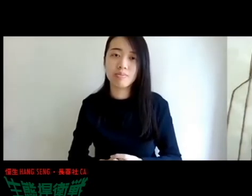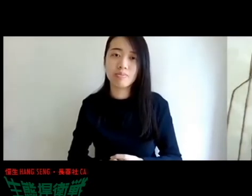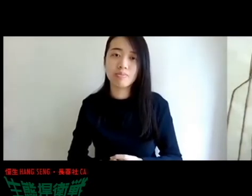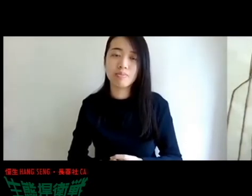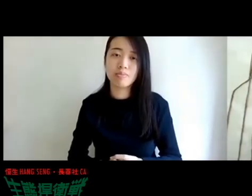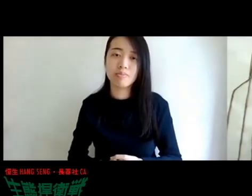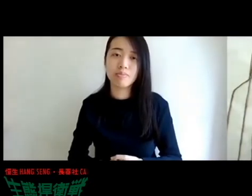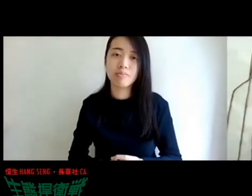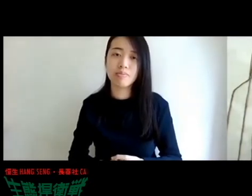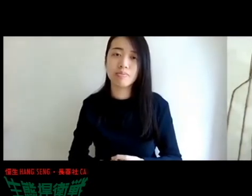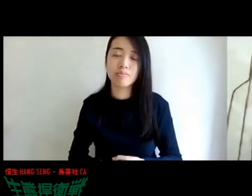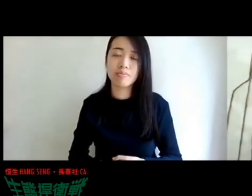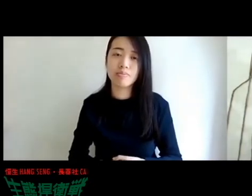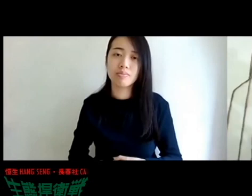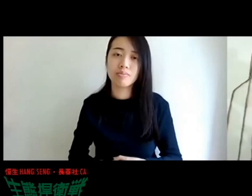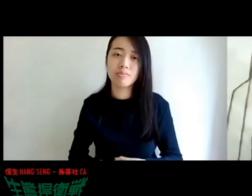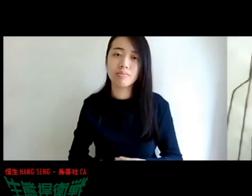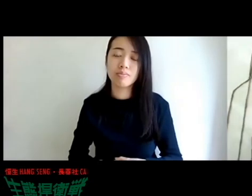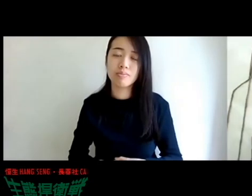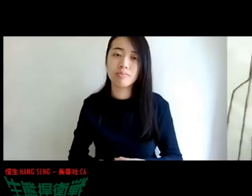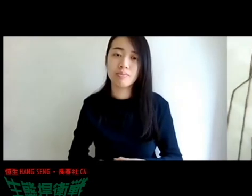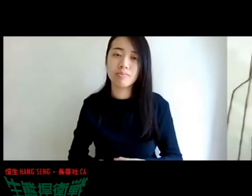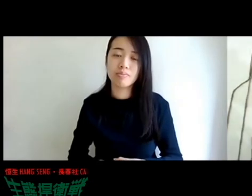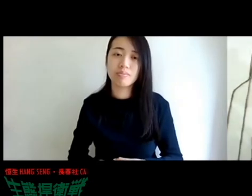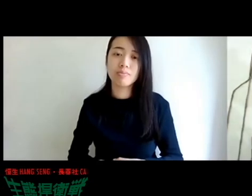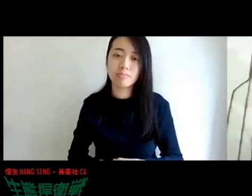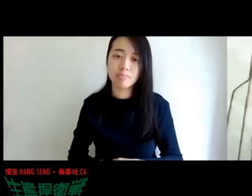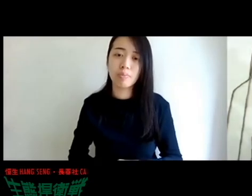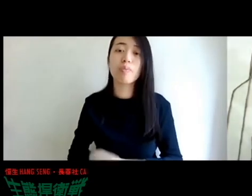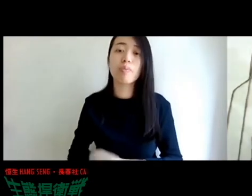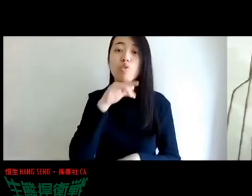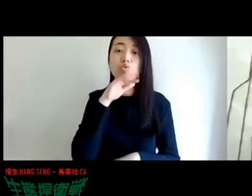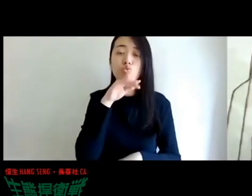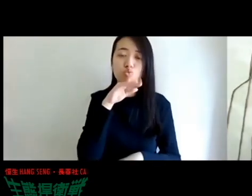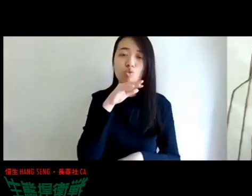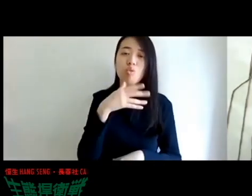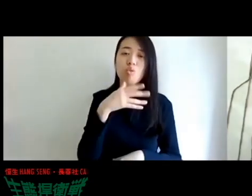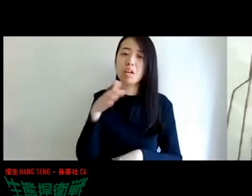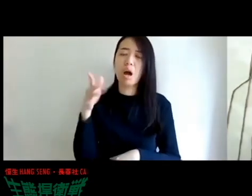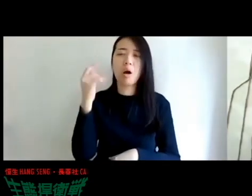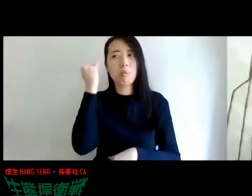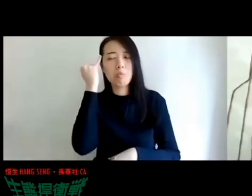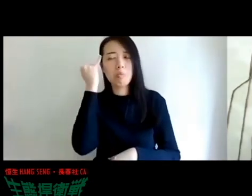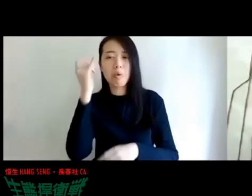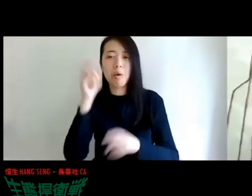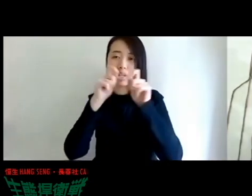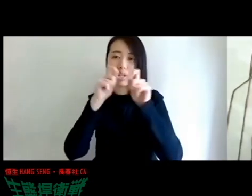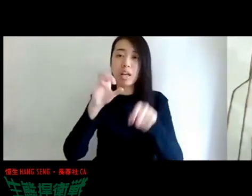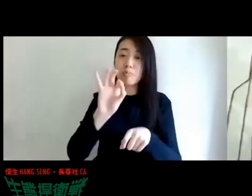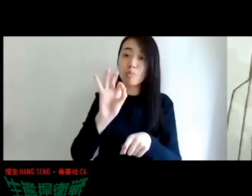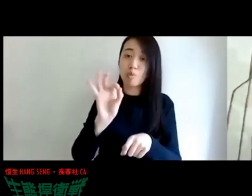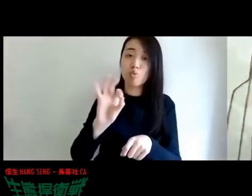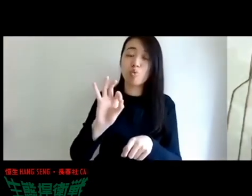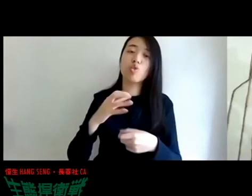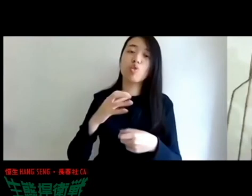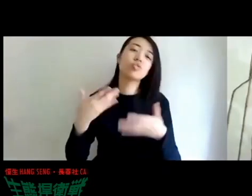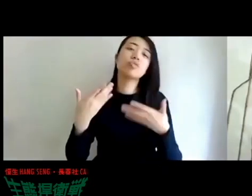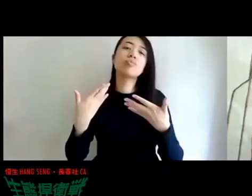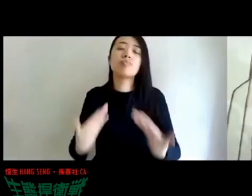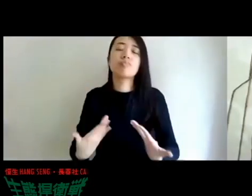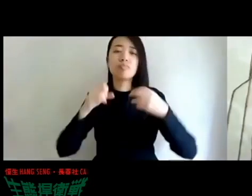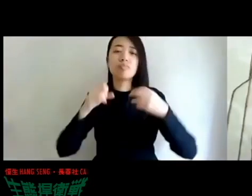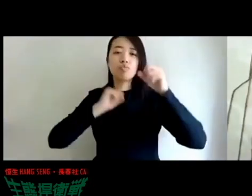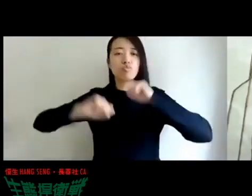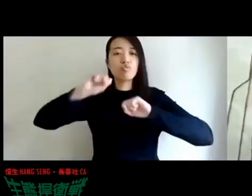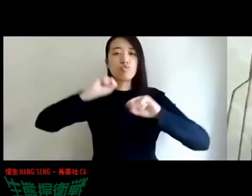係啦，咁係啦。如果大家冇咩特別問題嘅話咧，咁我哋就會喺呢一度完成我哋